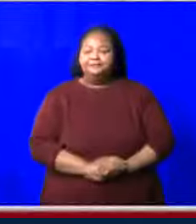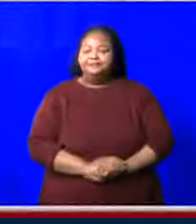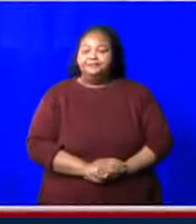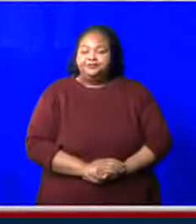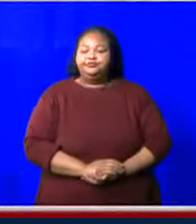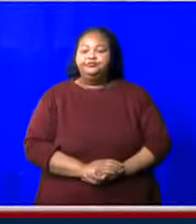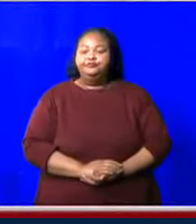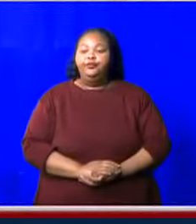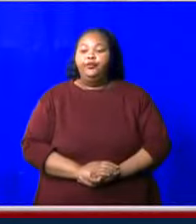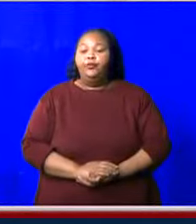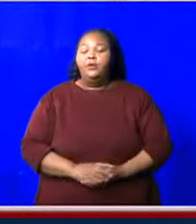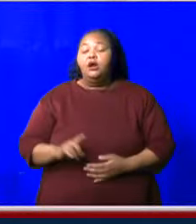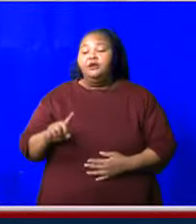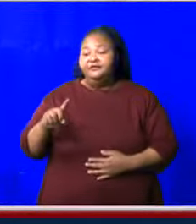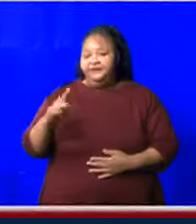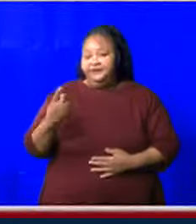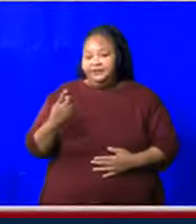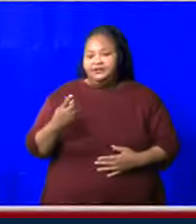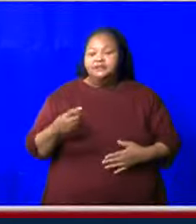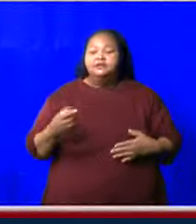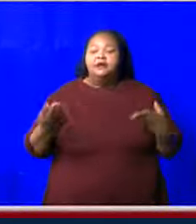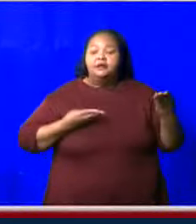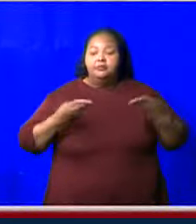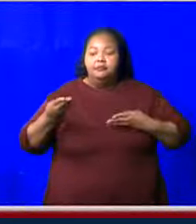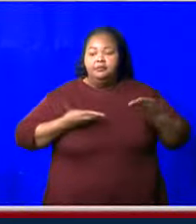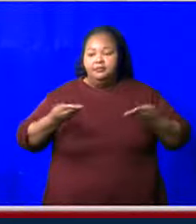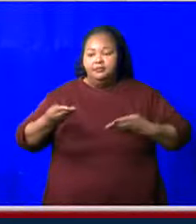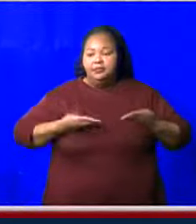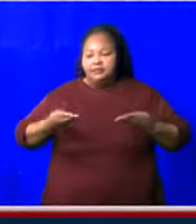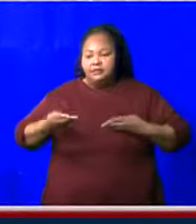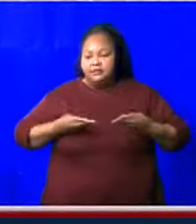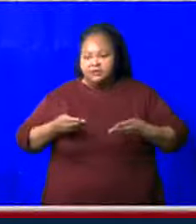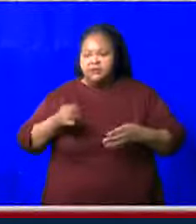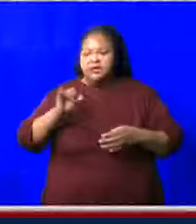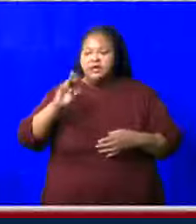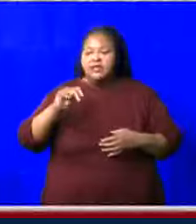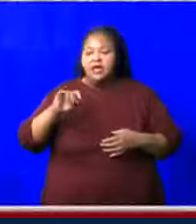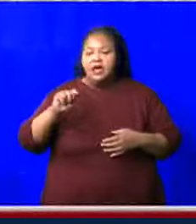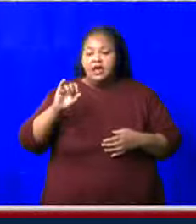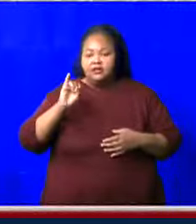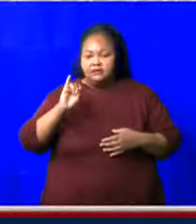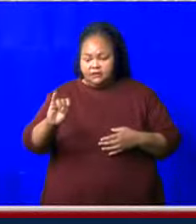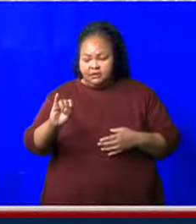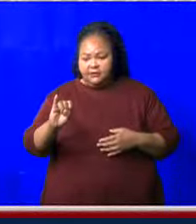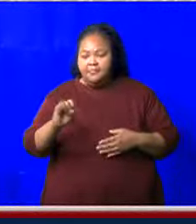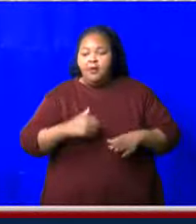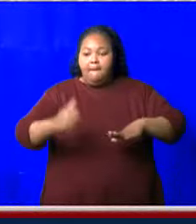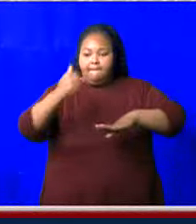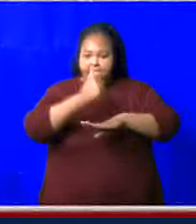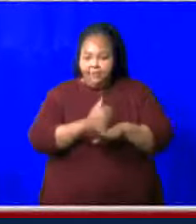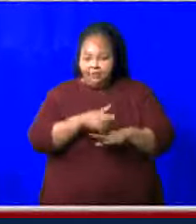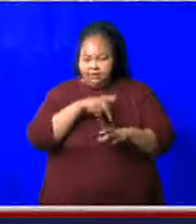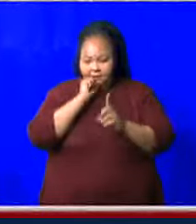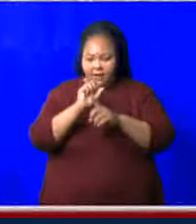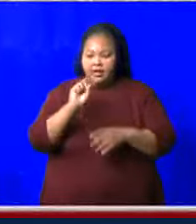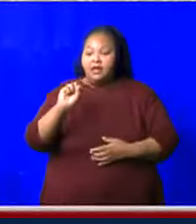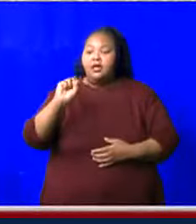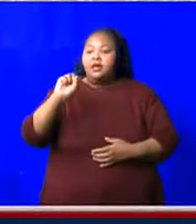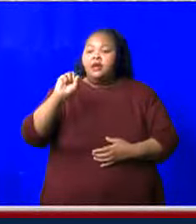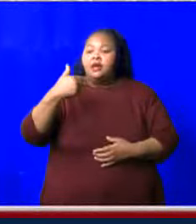Umsebenzi uqale ngekuthi isihlalo wenkampani lokuyinyathi Group Holdings Michelle Oshakantu akhombise ingwenyamati ithombe